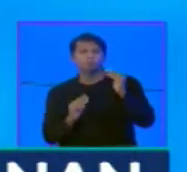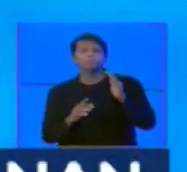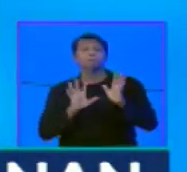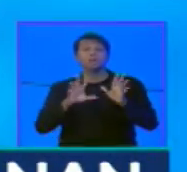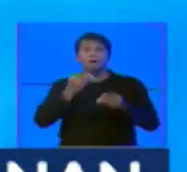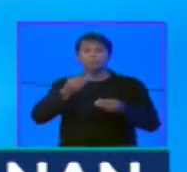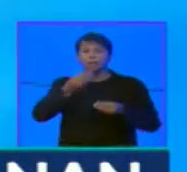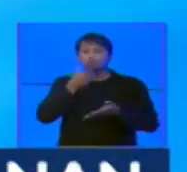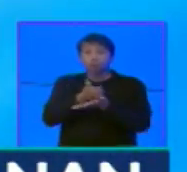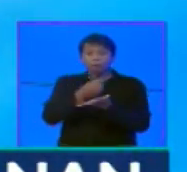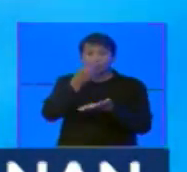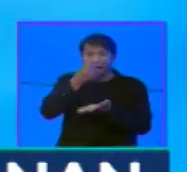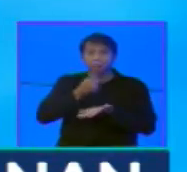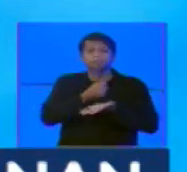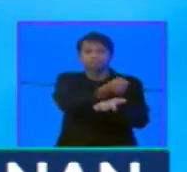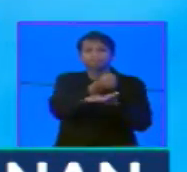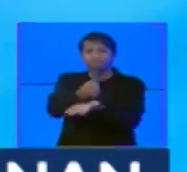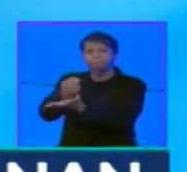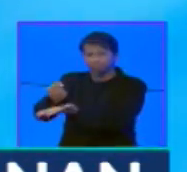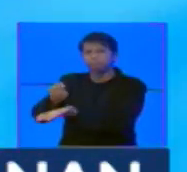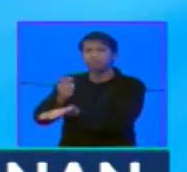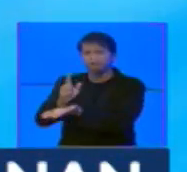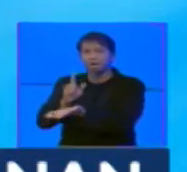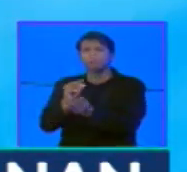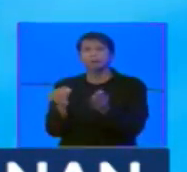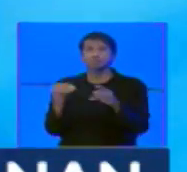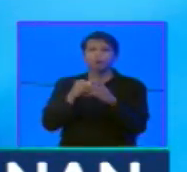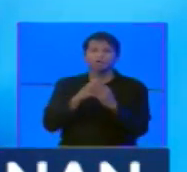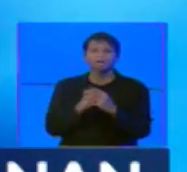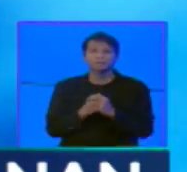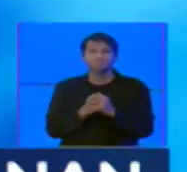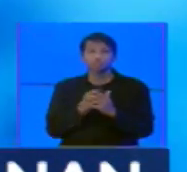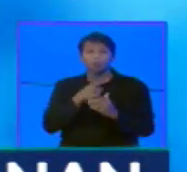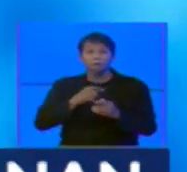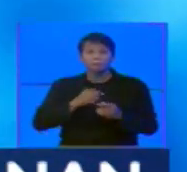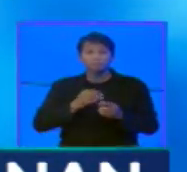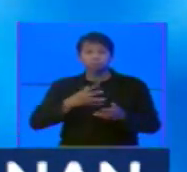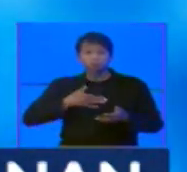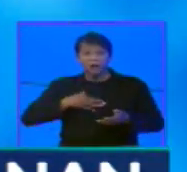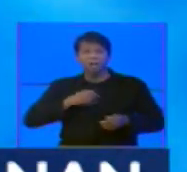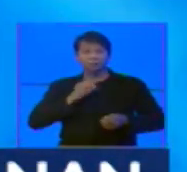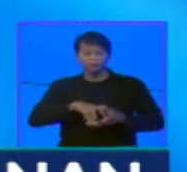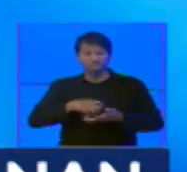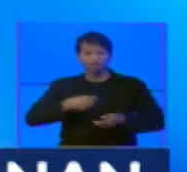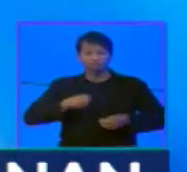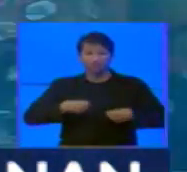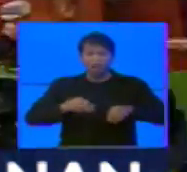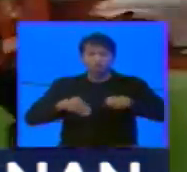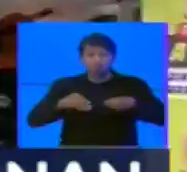tambahan pemasukan yang tentunya sangat membantu pemilik warung sekaligus masyarakat yang membutuhkan.